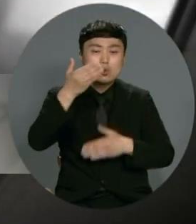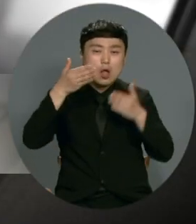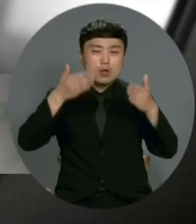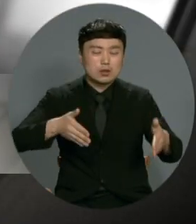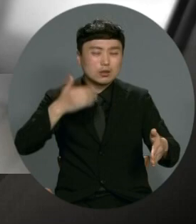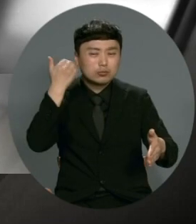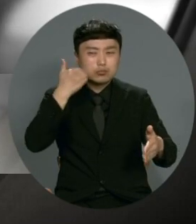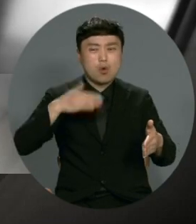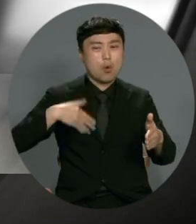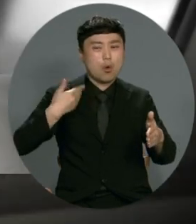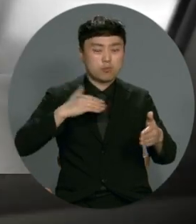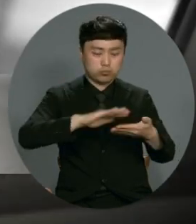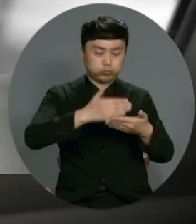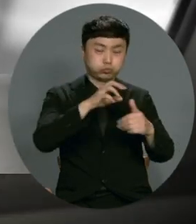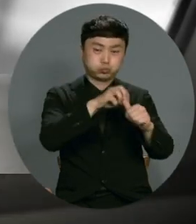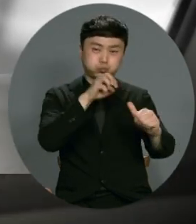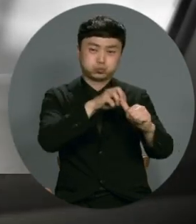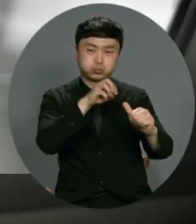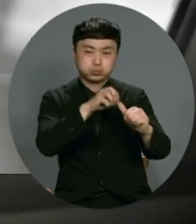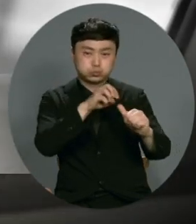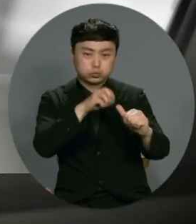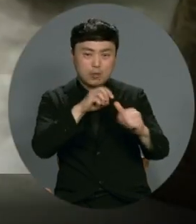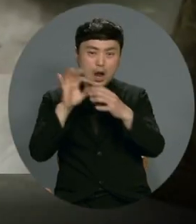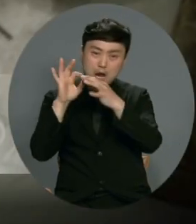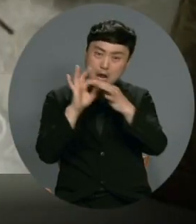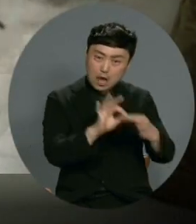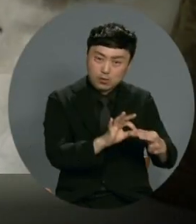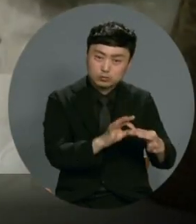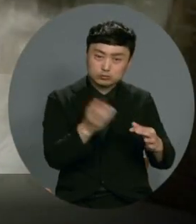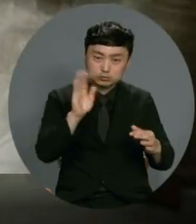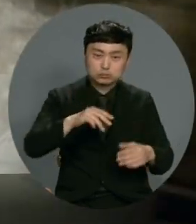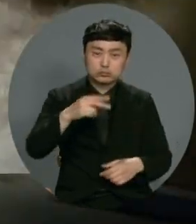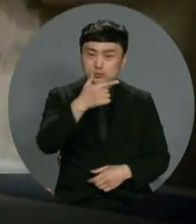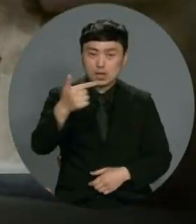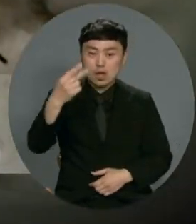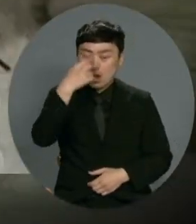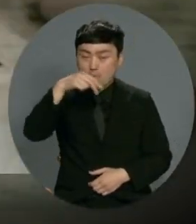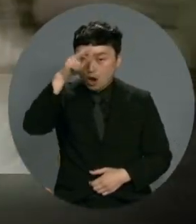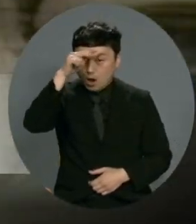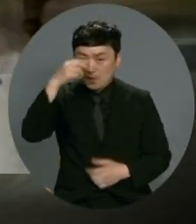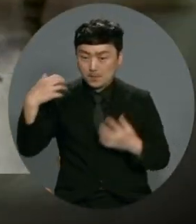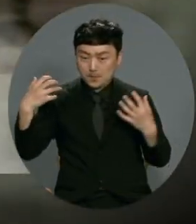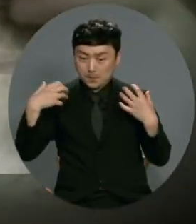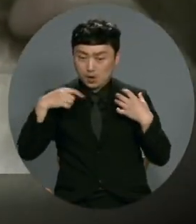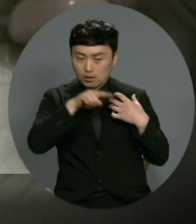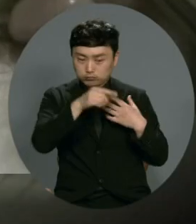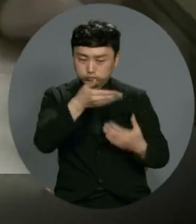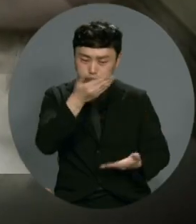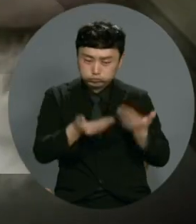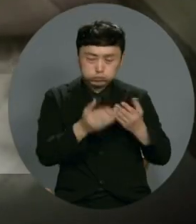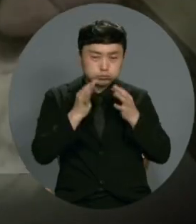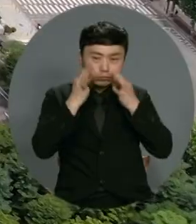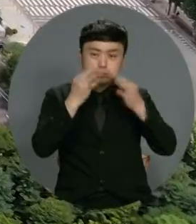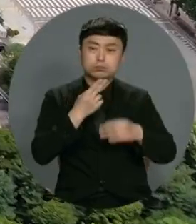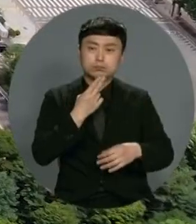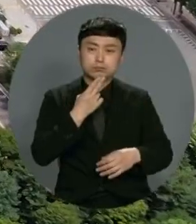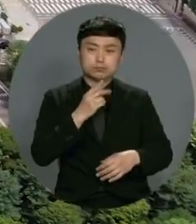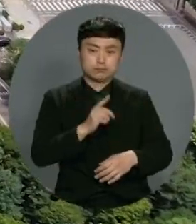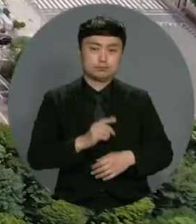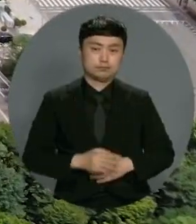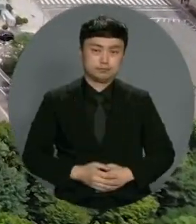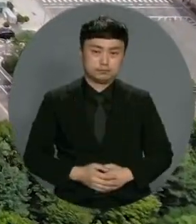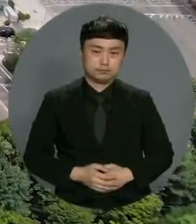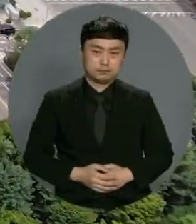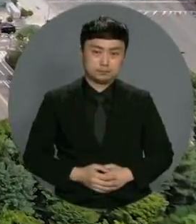9개월 동안 누군가 통장에서 돈을 계속 빼냈는데도 대검찰청 역시이 부분을 제대로 규명하지 않았습니다